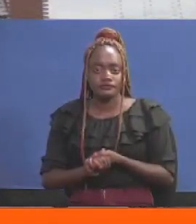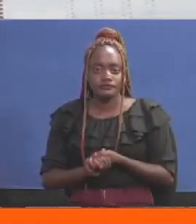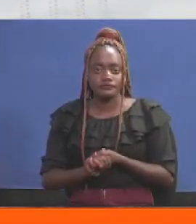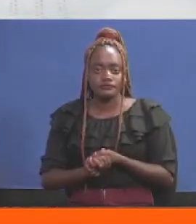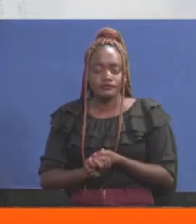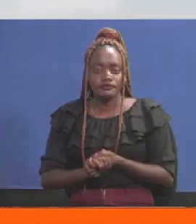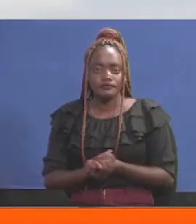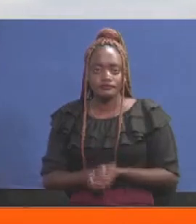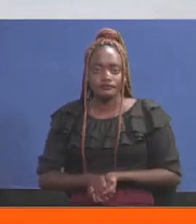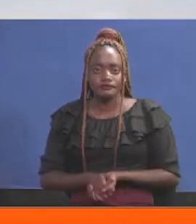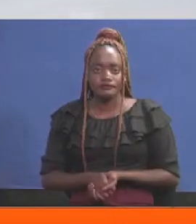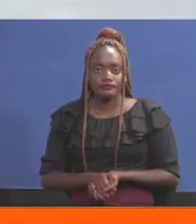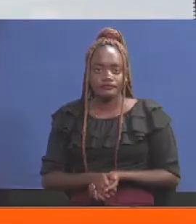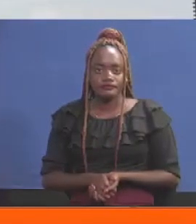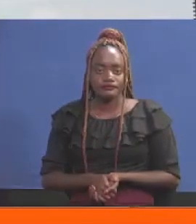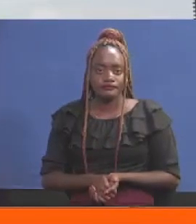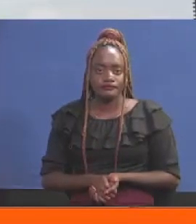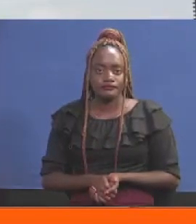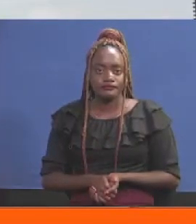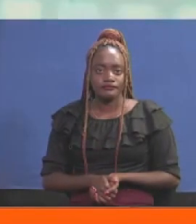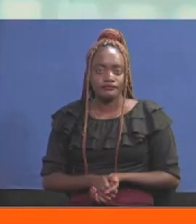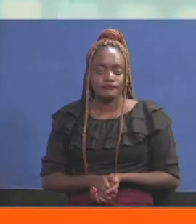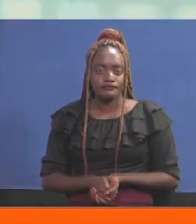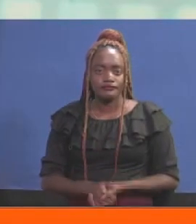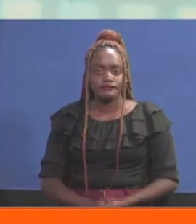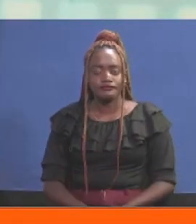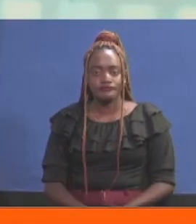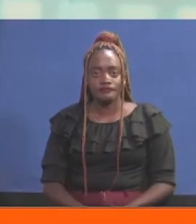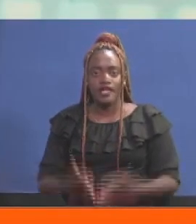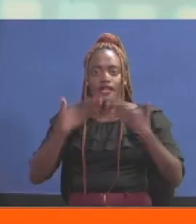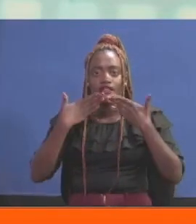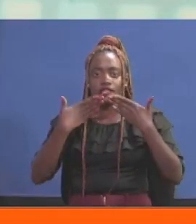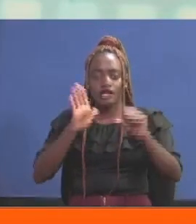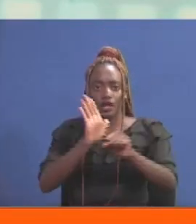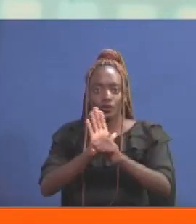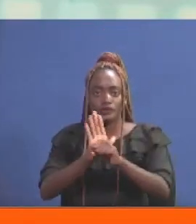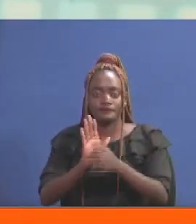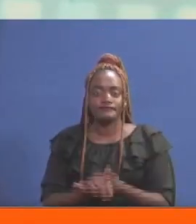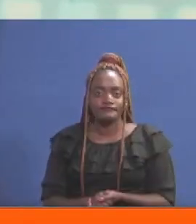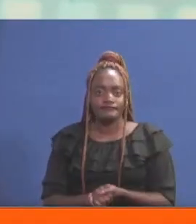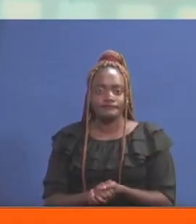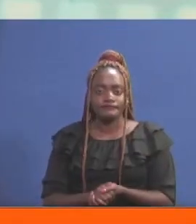George Mapesa, Runinga KU. Shukran George Mapesa.